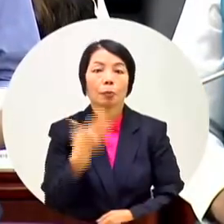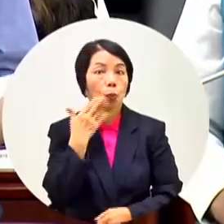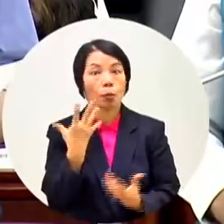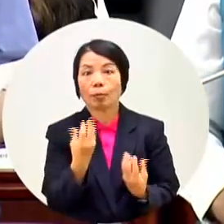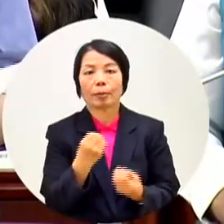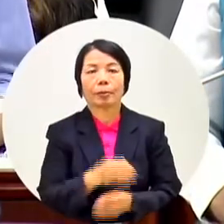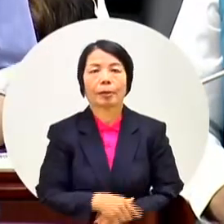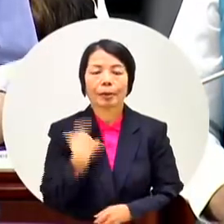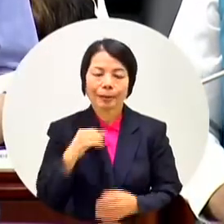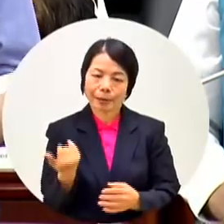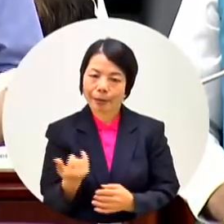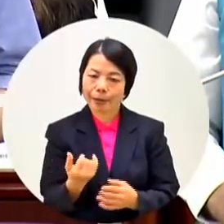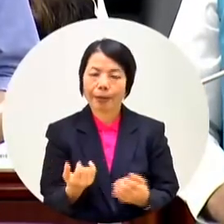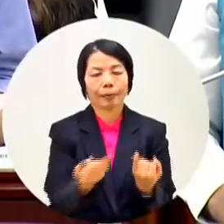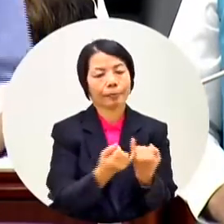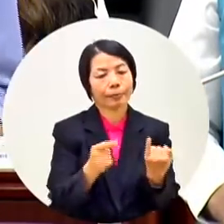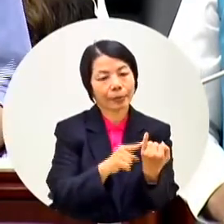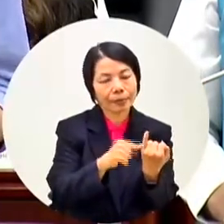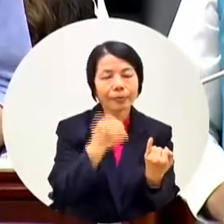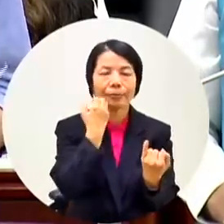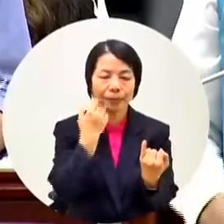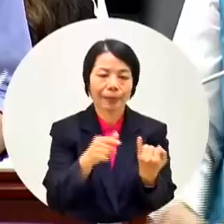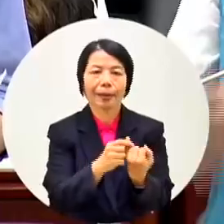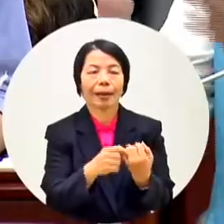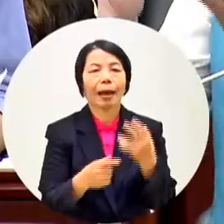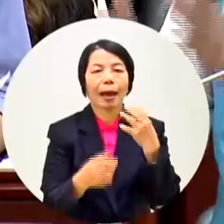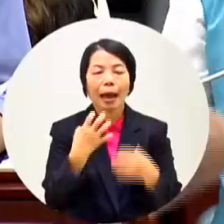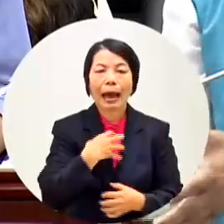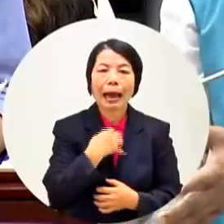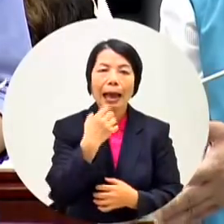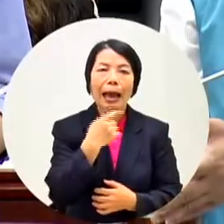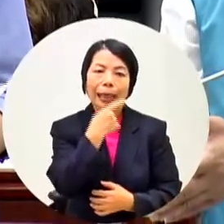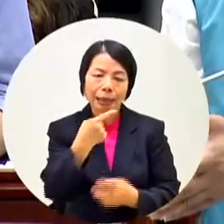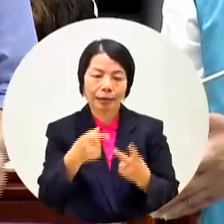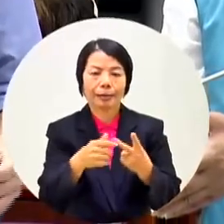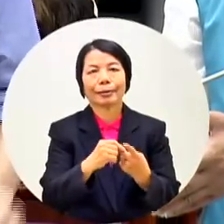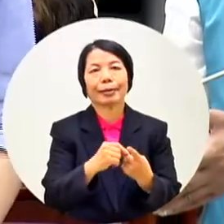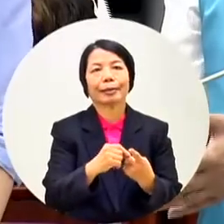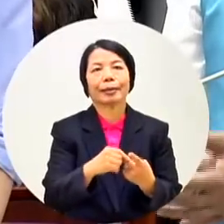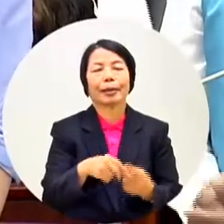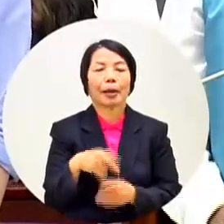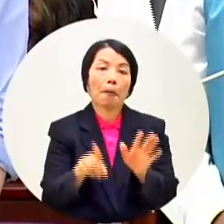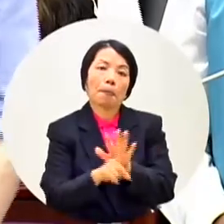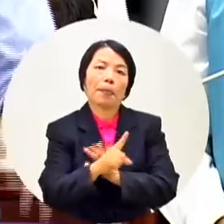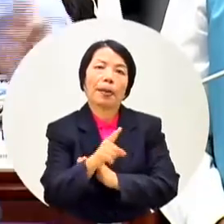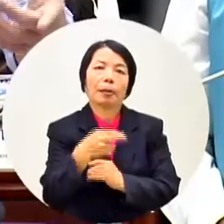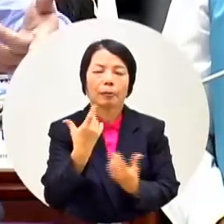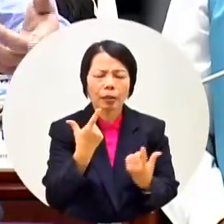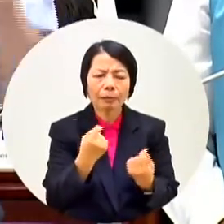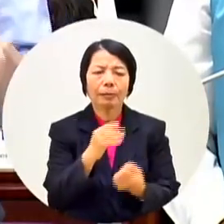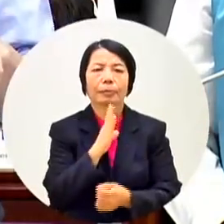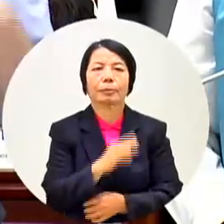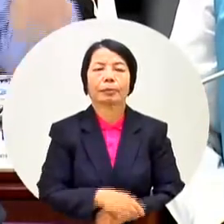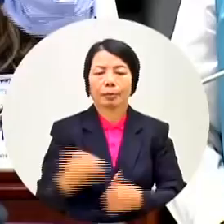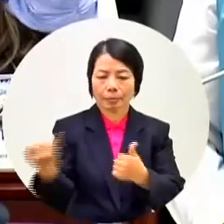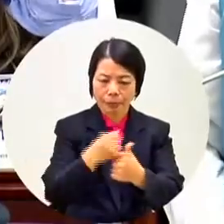这里，或者阿姨在这里，请他来，这也可能是一个新的突破。 那个也是他女婿啊。 所以说， 对对对， 我谢谢朱信强议